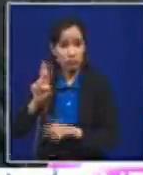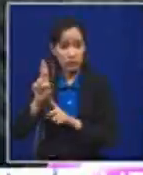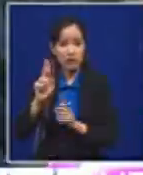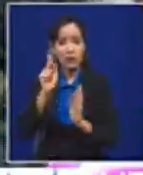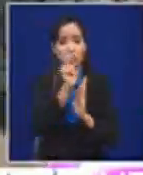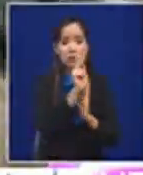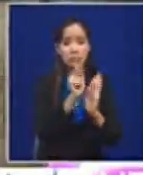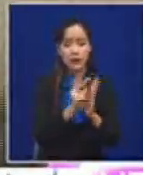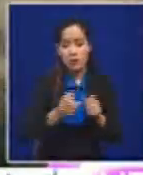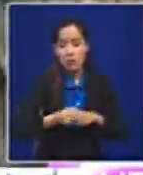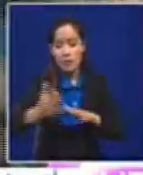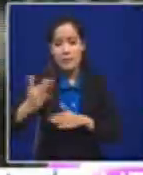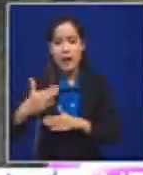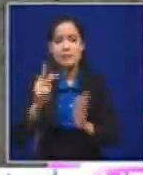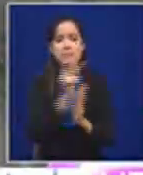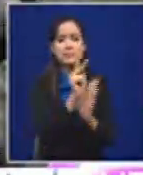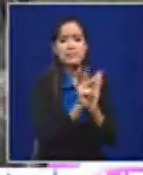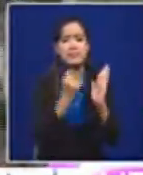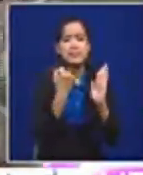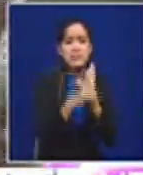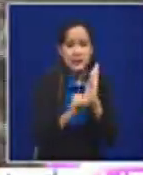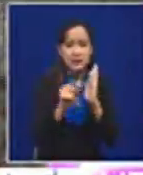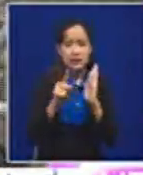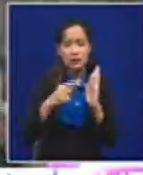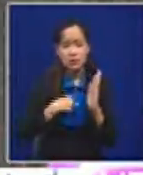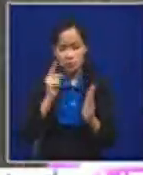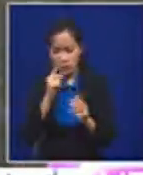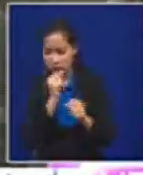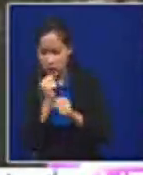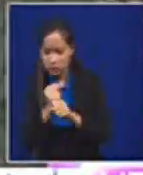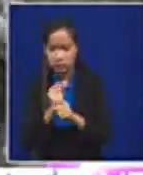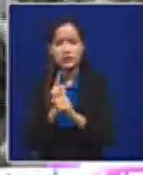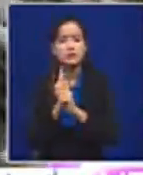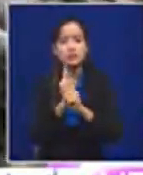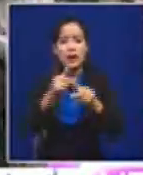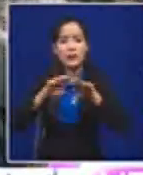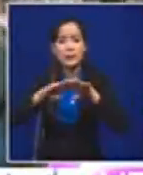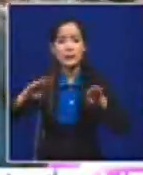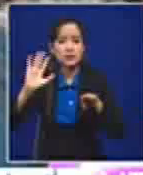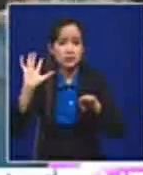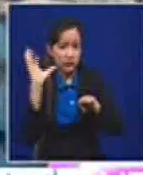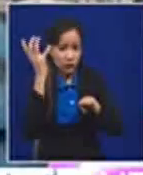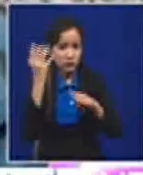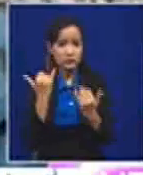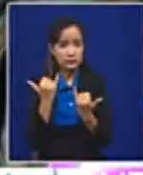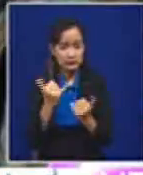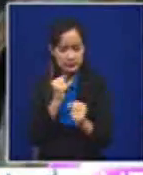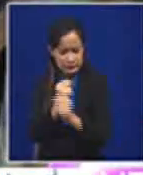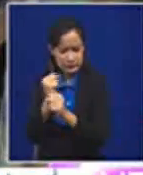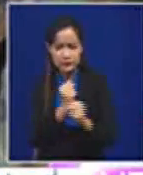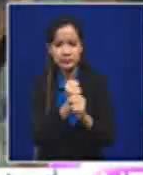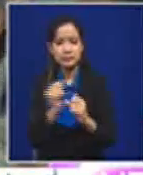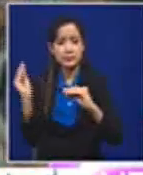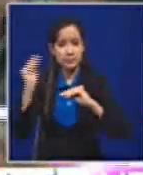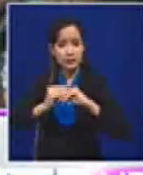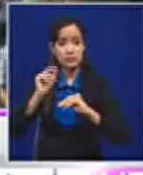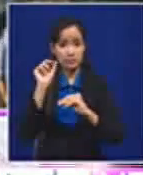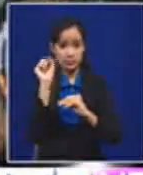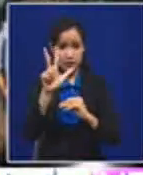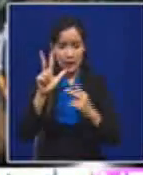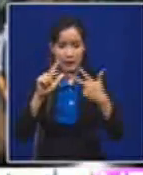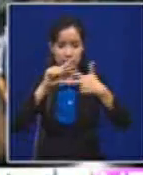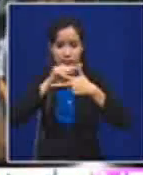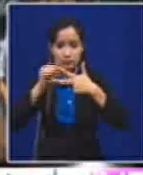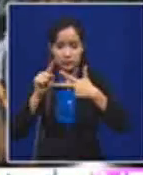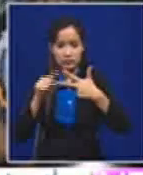การอย่างต่อเนื่องเพื่อให้เป็นไปตามมาตรฐานสากลโดยขณะนี้เร่งดำเนินการเพิ่มเติมอีก3ข้อคือการออกคู่มือสำหรับการท